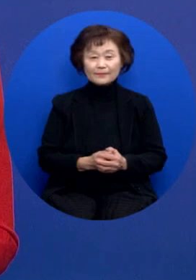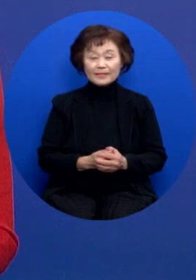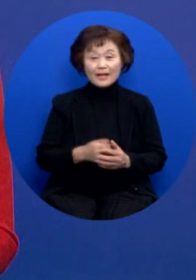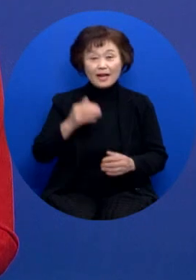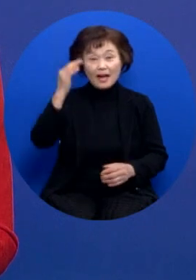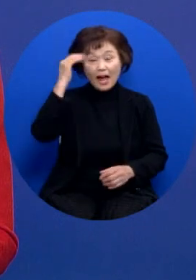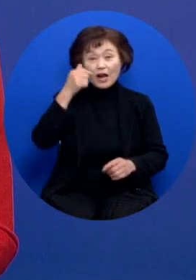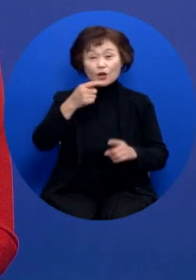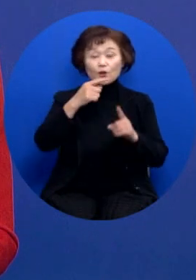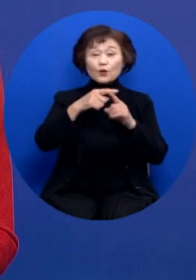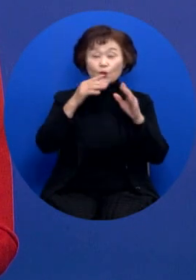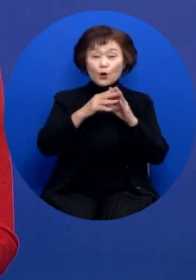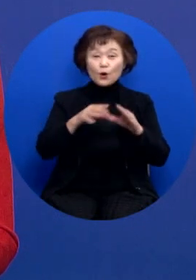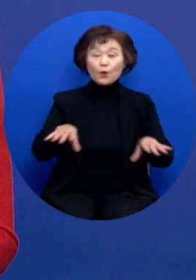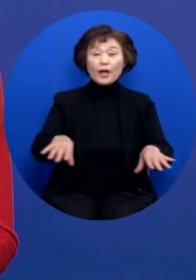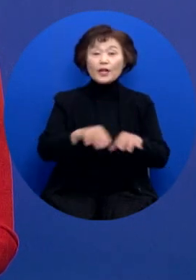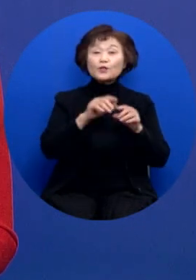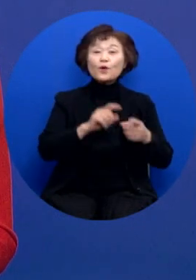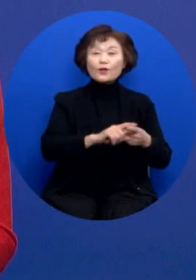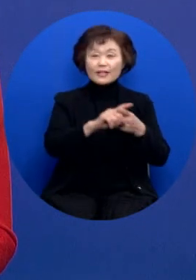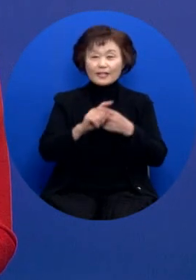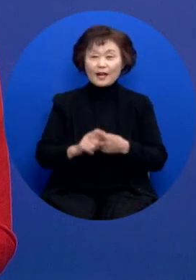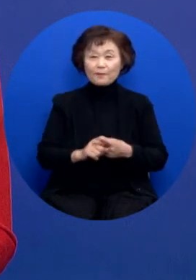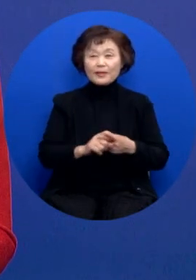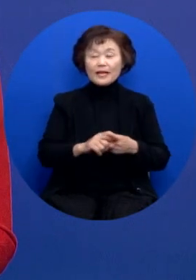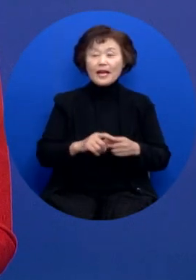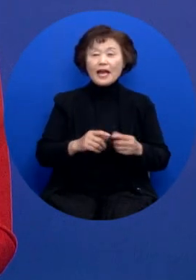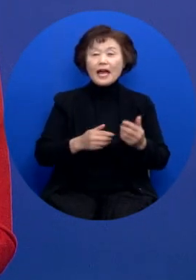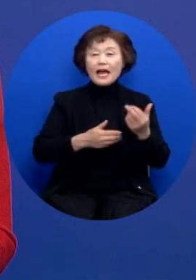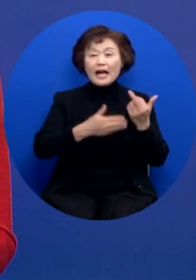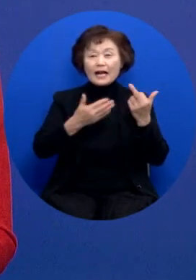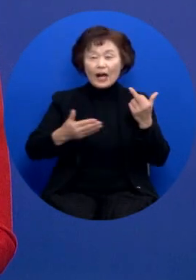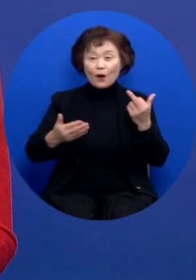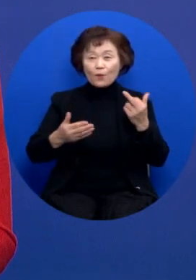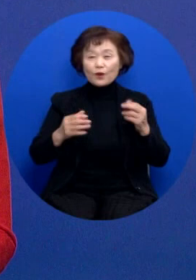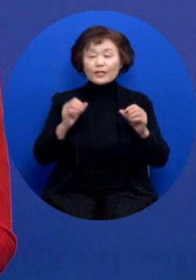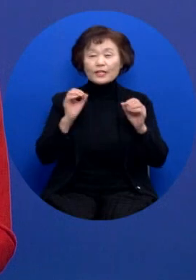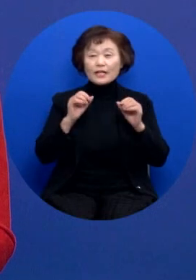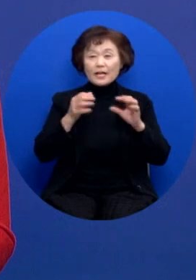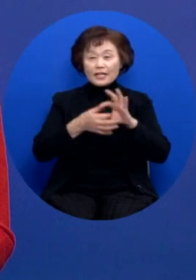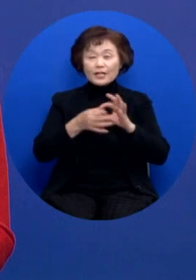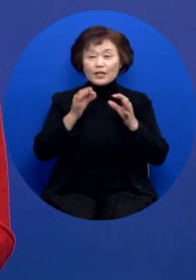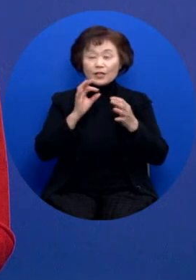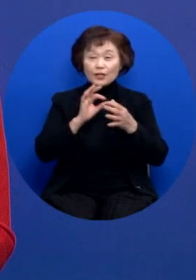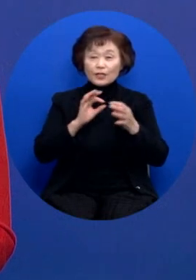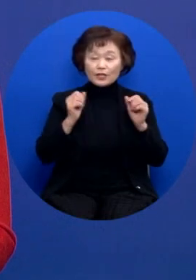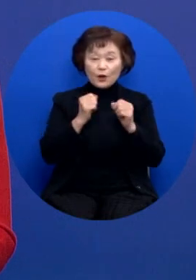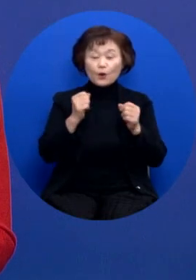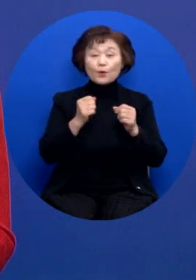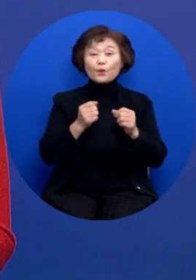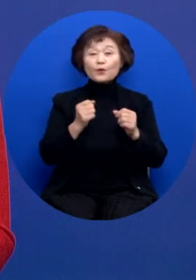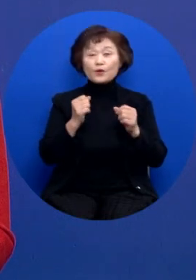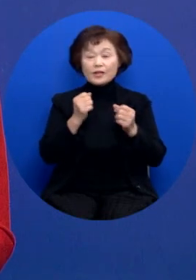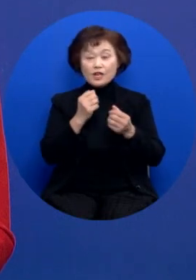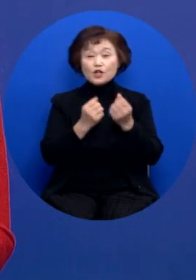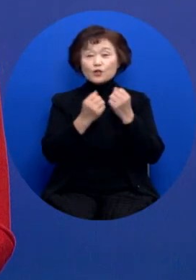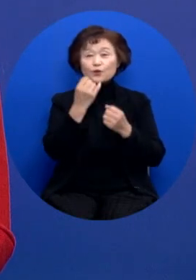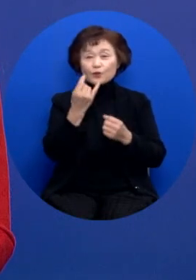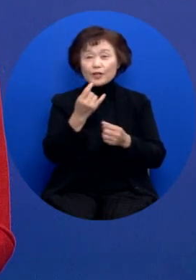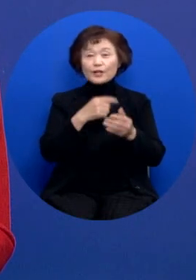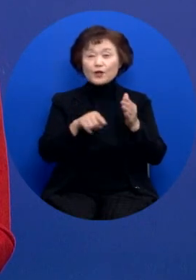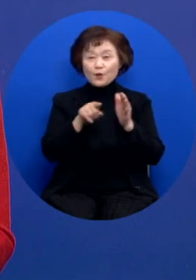한국 교회총연합이 2024 강원 동계 청소년 올림픽 대회에 성공적인 개최를 위한 협력을 요청하는